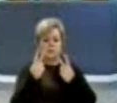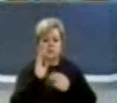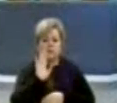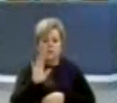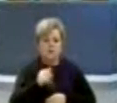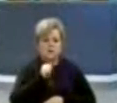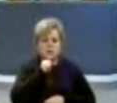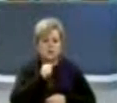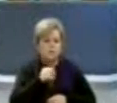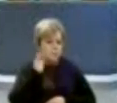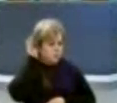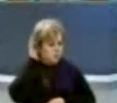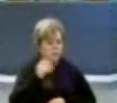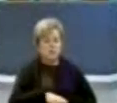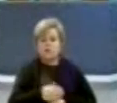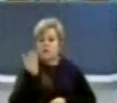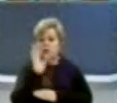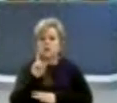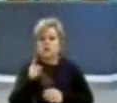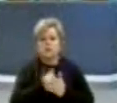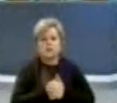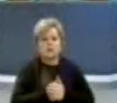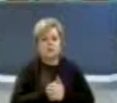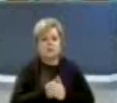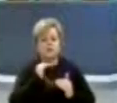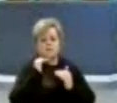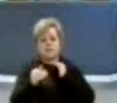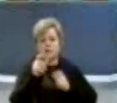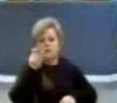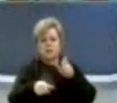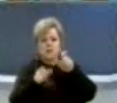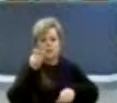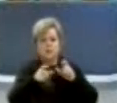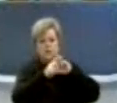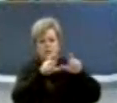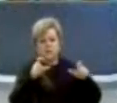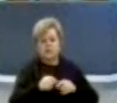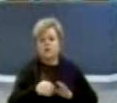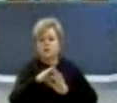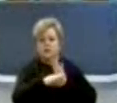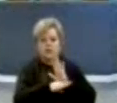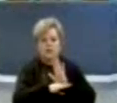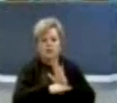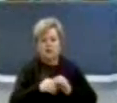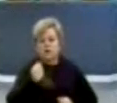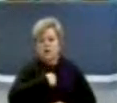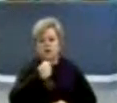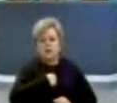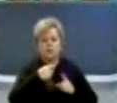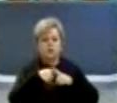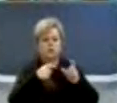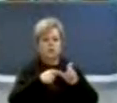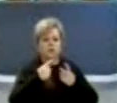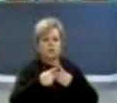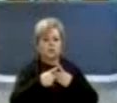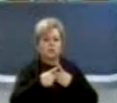zoti Mustafa, por deputetët që po bëjnë këtë marrëveshje, çështja e barazisë së qytetarëve para institucionit publik dhe para ligjit që është e garantuar me Kushtetutën e Republikës